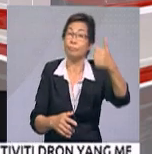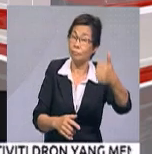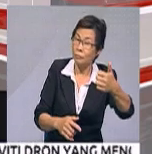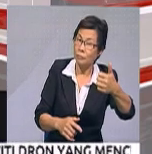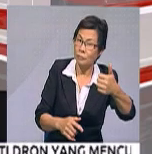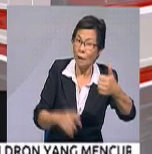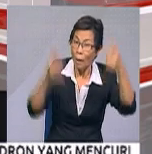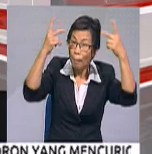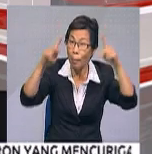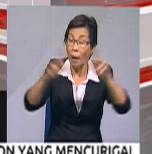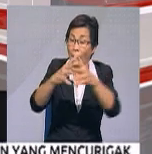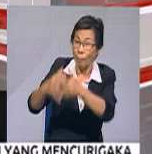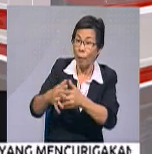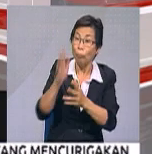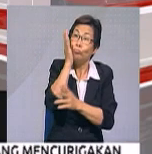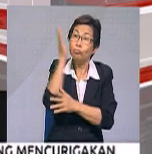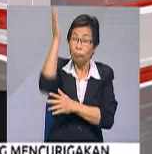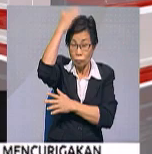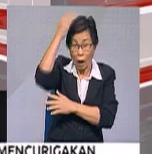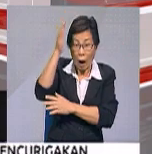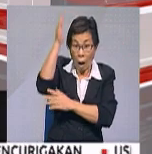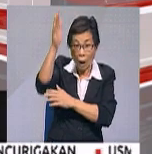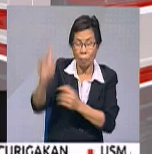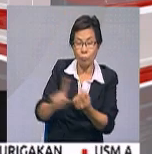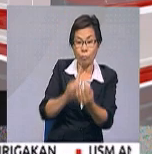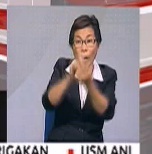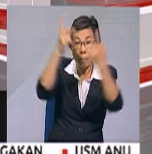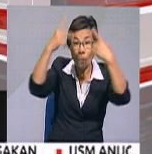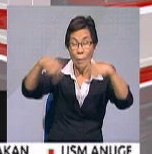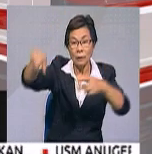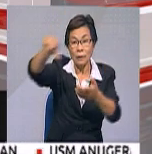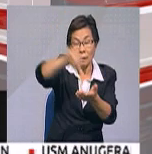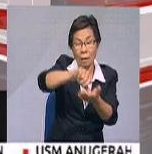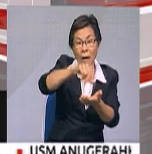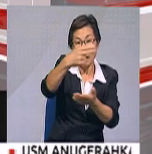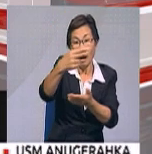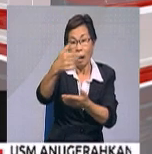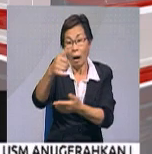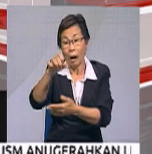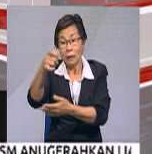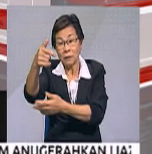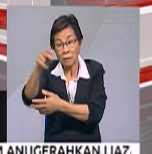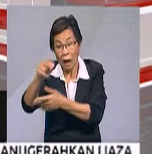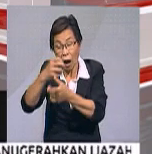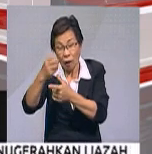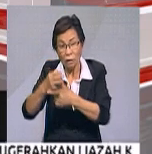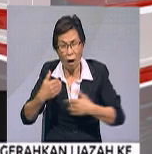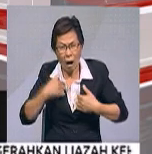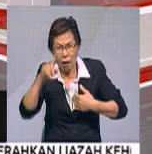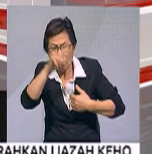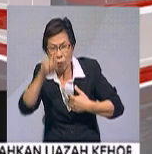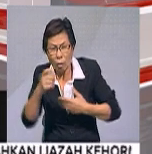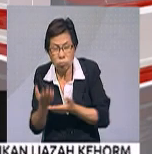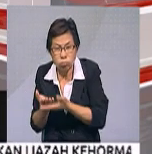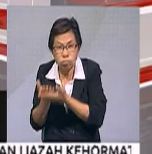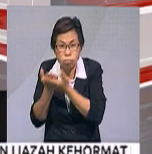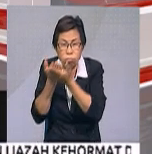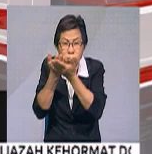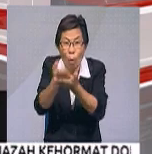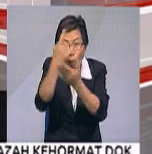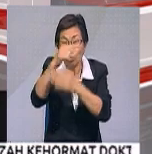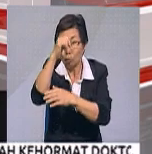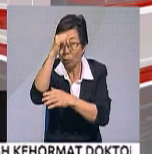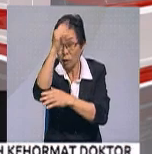adakah Presiden Amerika Syarikat Donald Trump akan menemui Presiden Iran Hassan Rouhani atau adakah satu resolusi untuk India